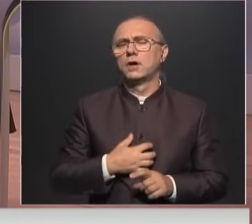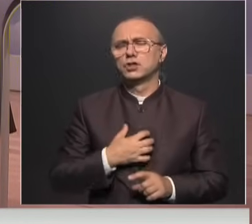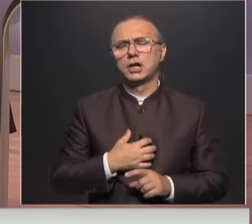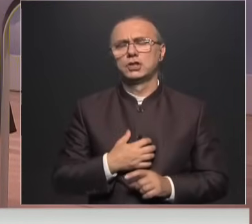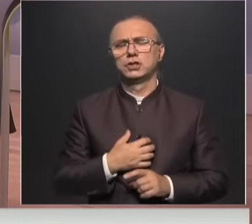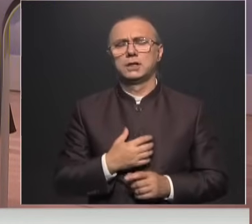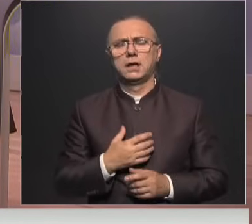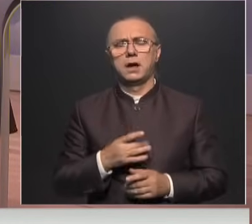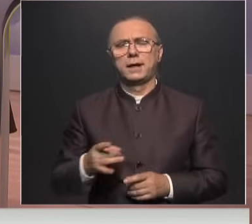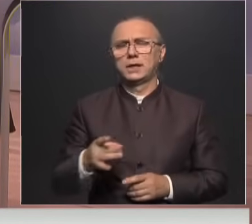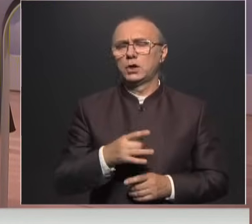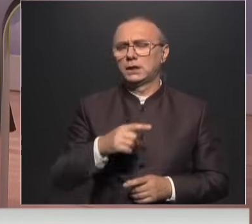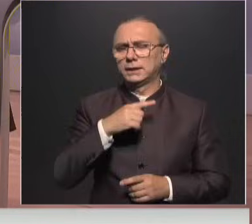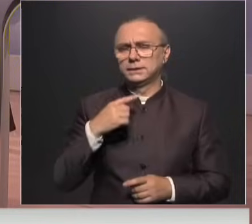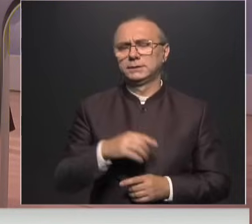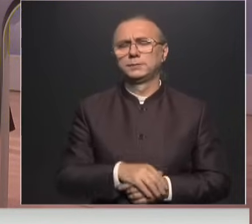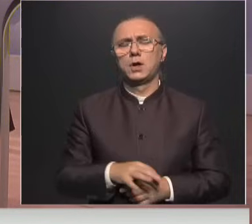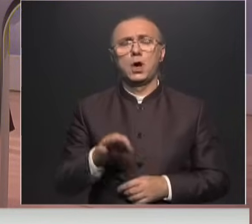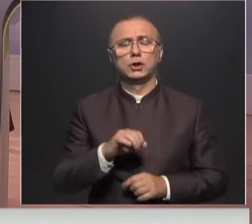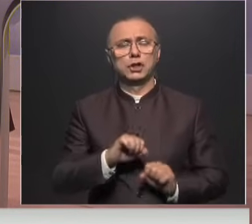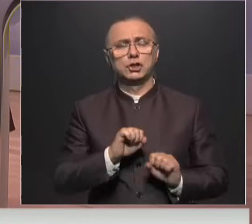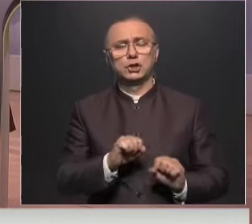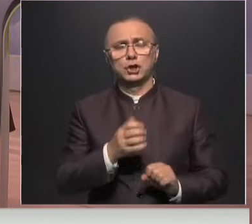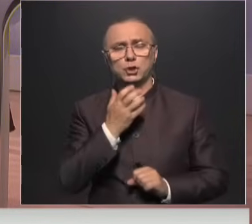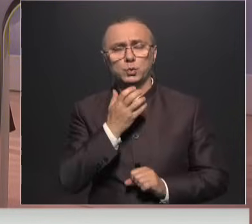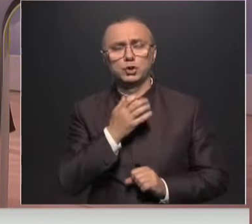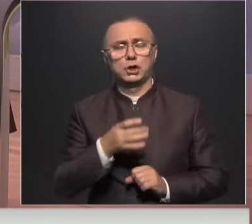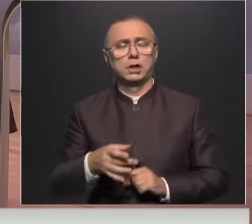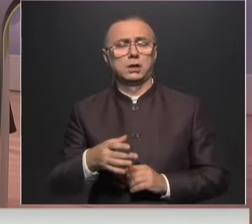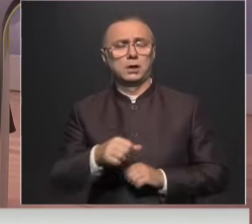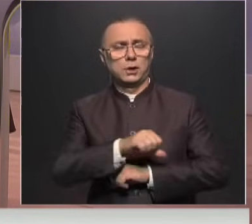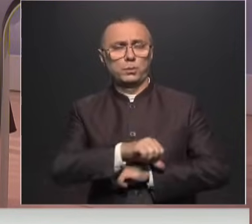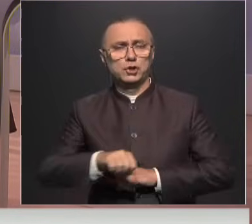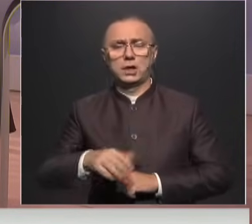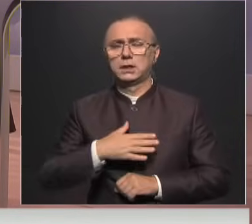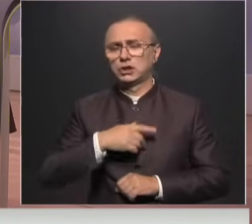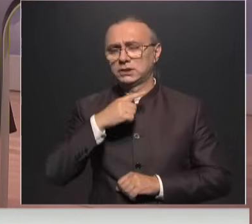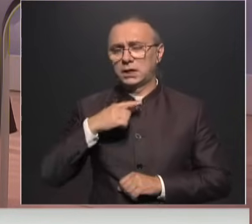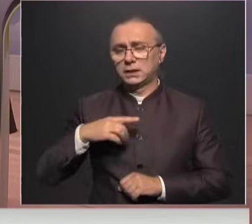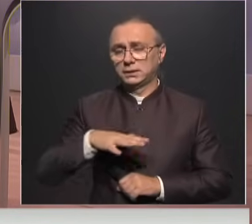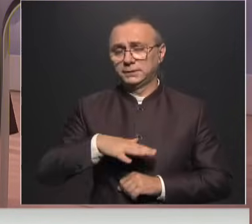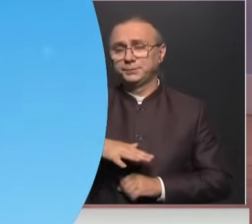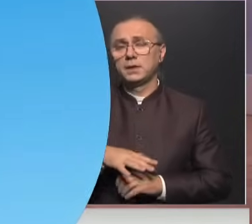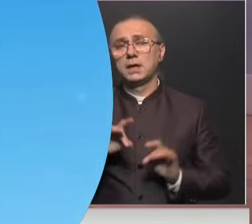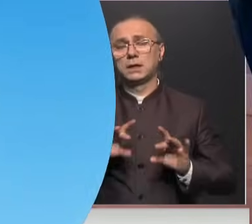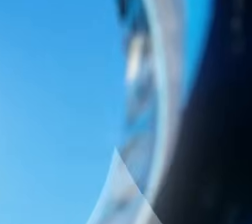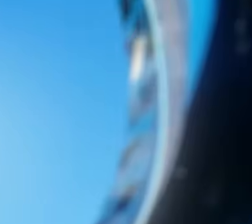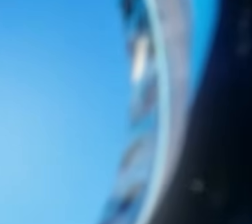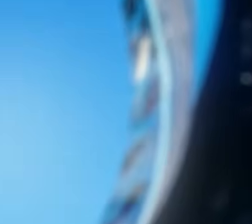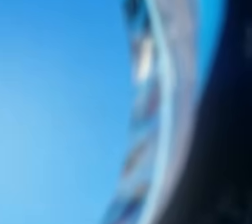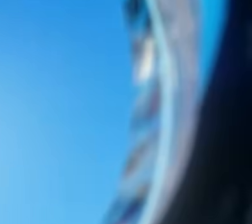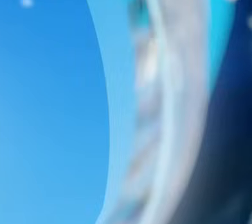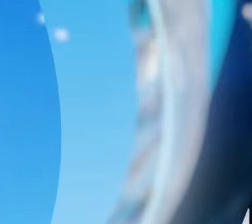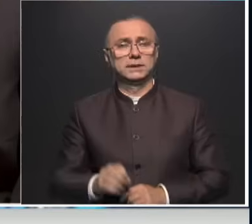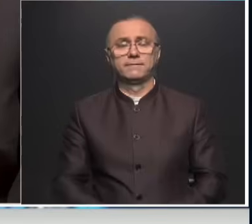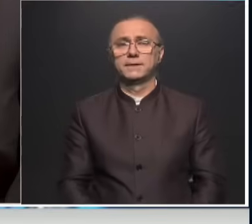России. О защитниках южных рубежей нашей страны расскажет Александр Егорцев. Сейчас он с нами на прямой связи. Саша, я